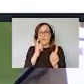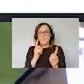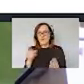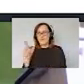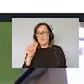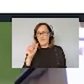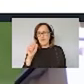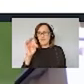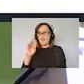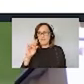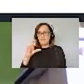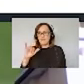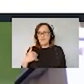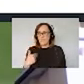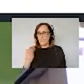uwagę,